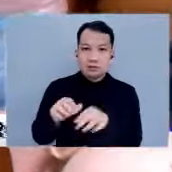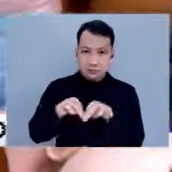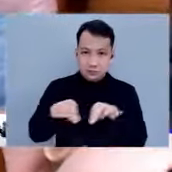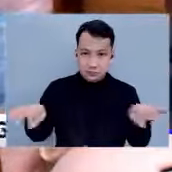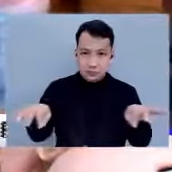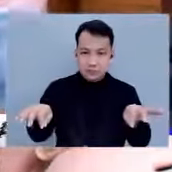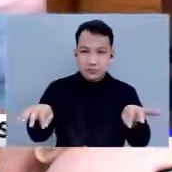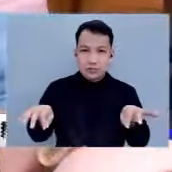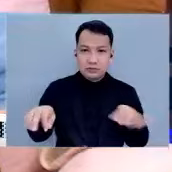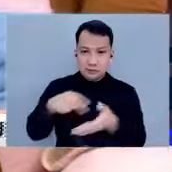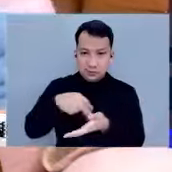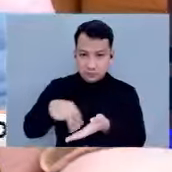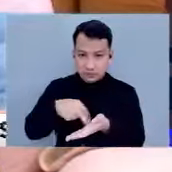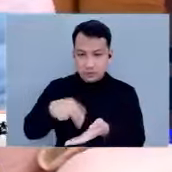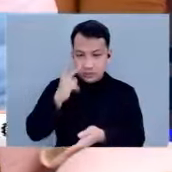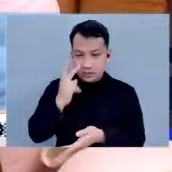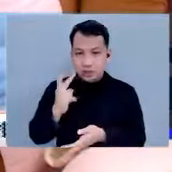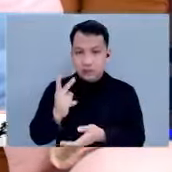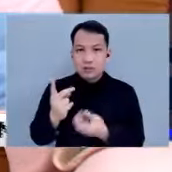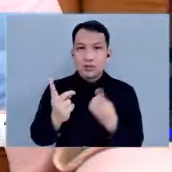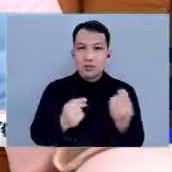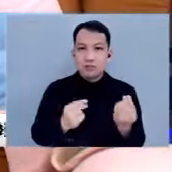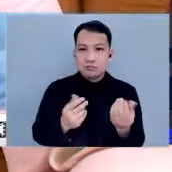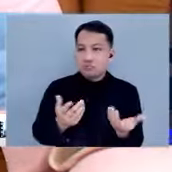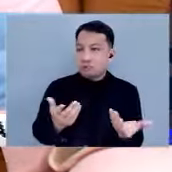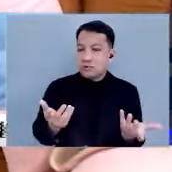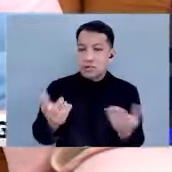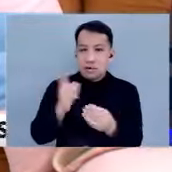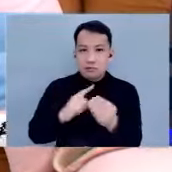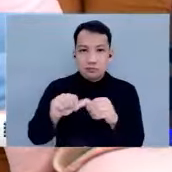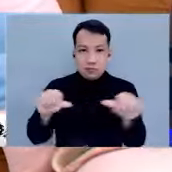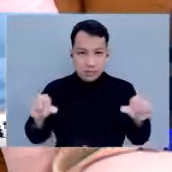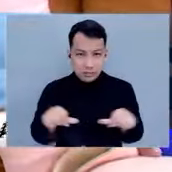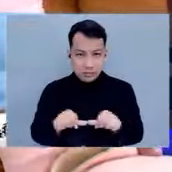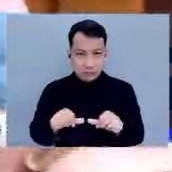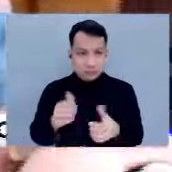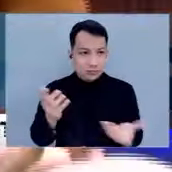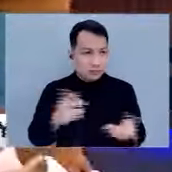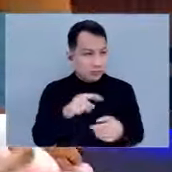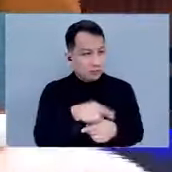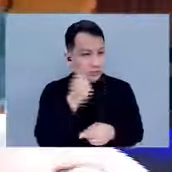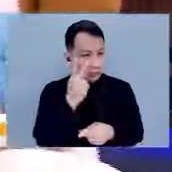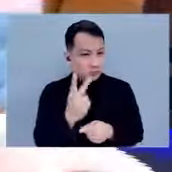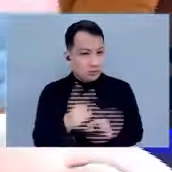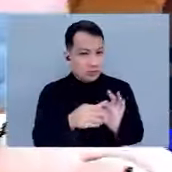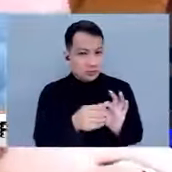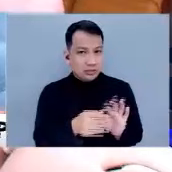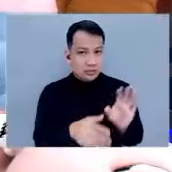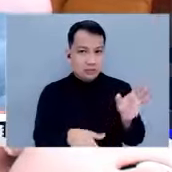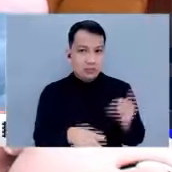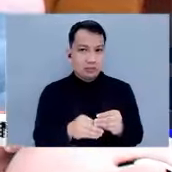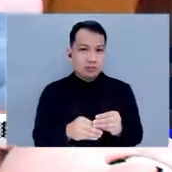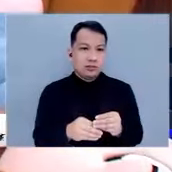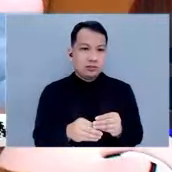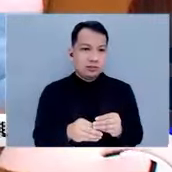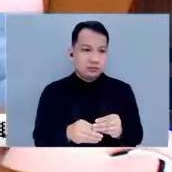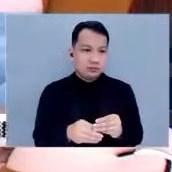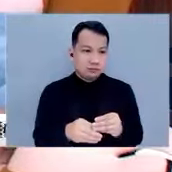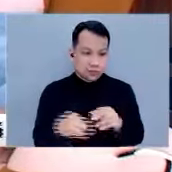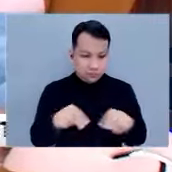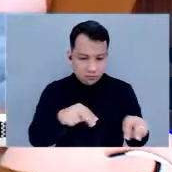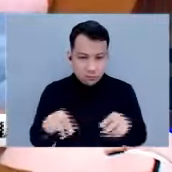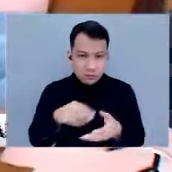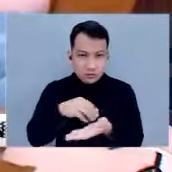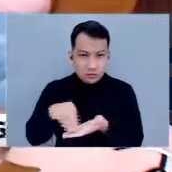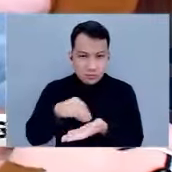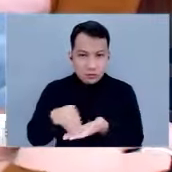kailangan m makita niyo po muna yung ah area para Just in case di ma oo nga maano polok po mga